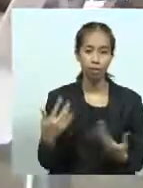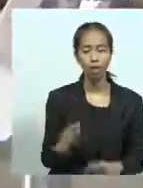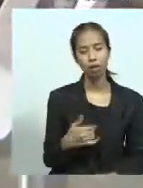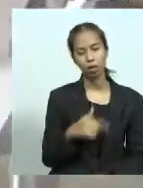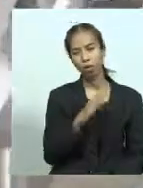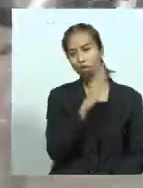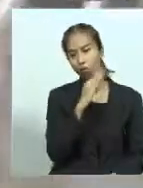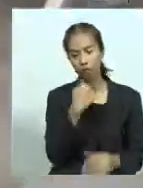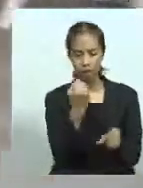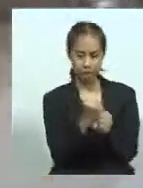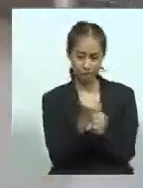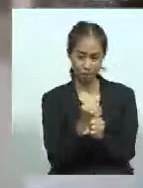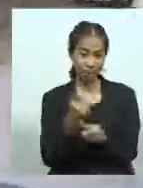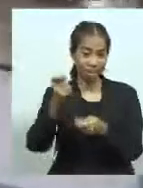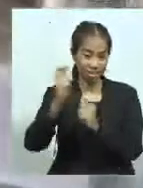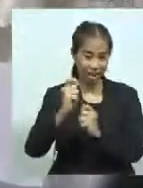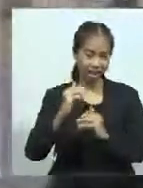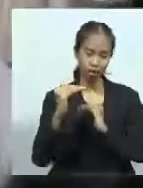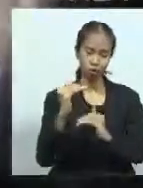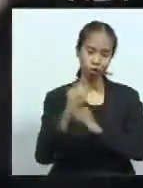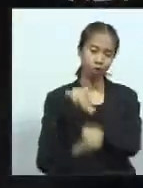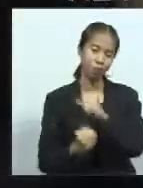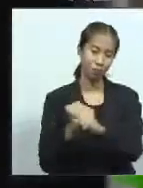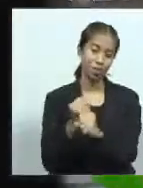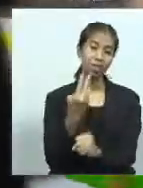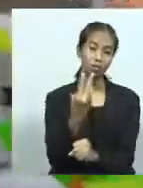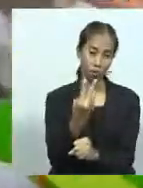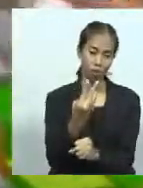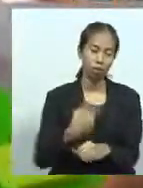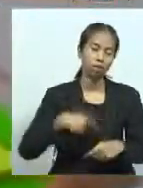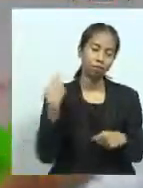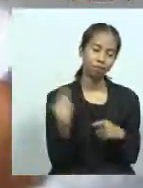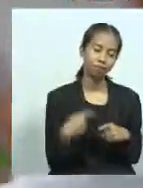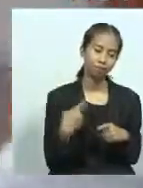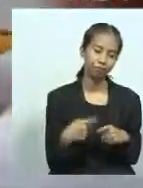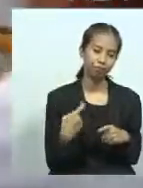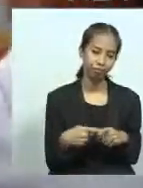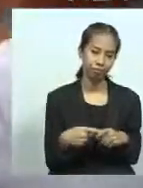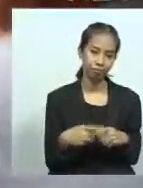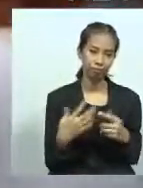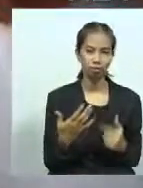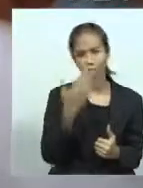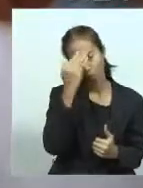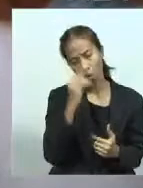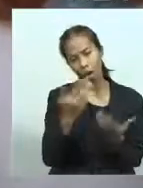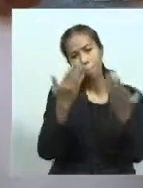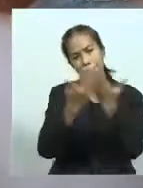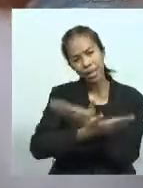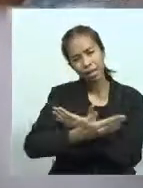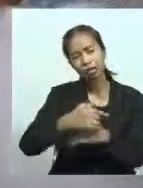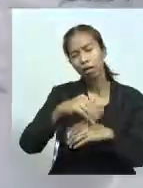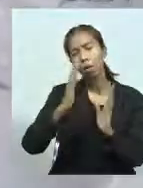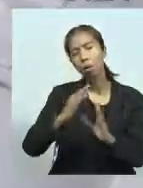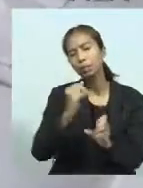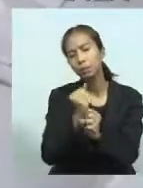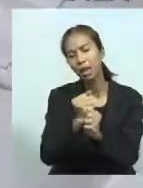ญาจ้าง2ปีเนี่ยก็ทำได้ลำบากนะคะทำให้ต้องมีการเปลี่ยนในจ้างอยู่บ่อยๆเพราะฉะนั้น